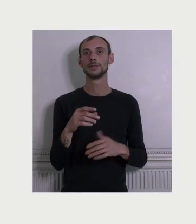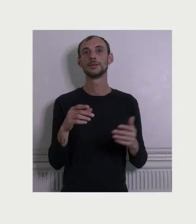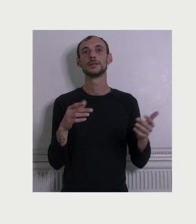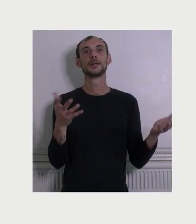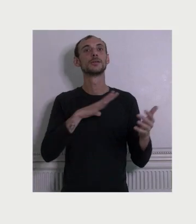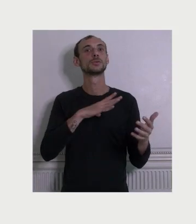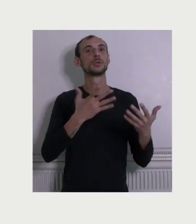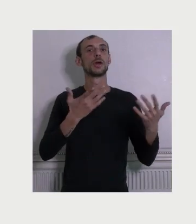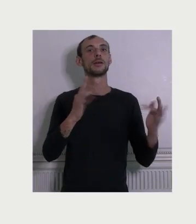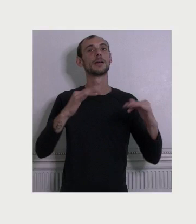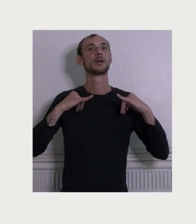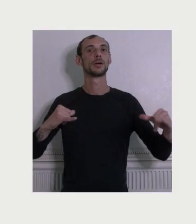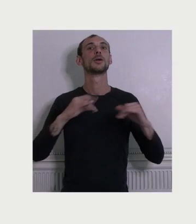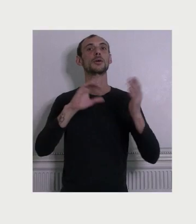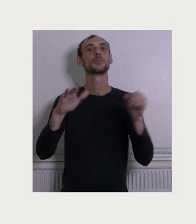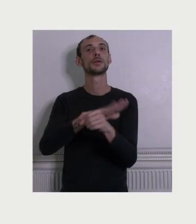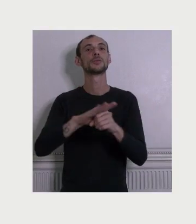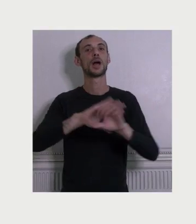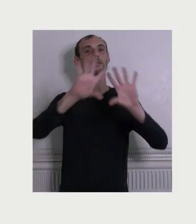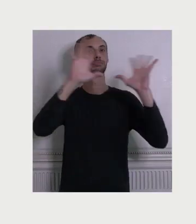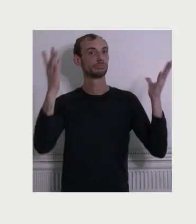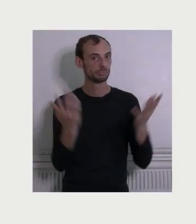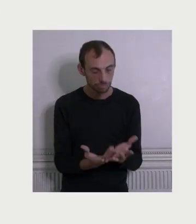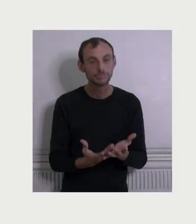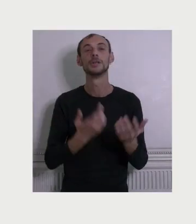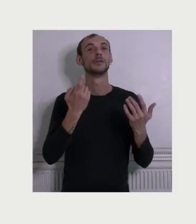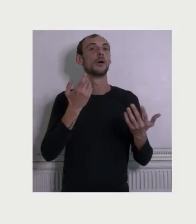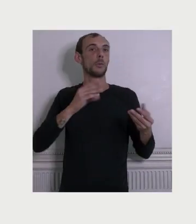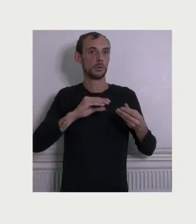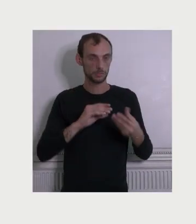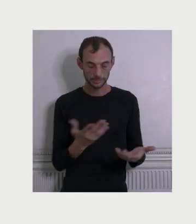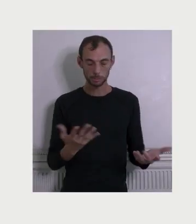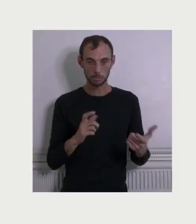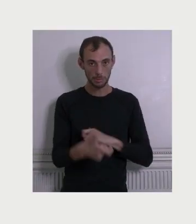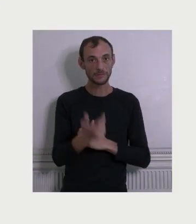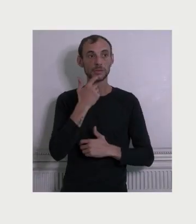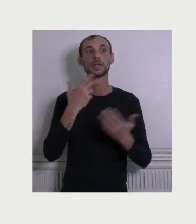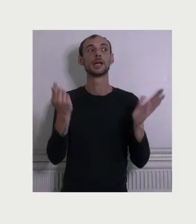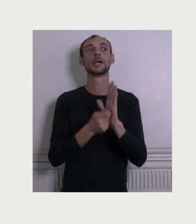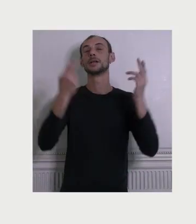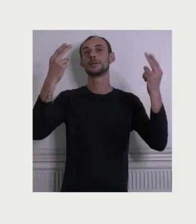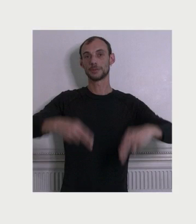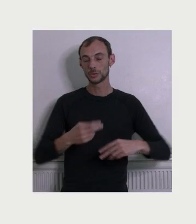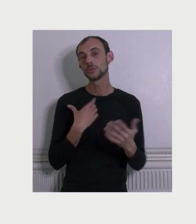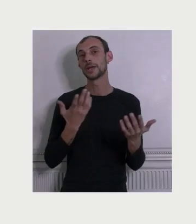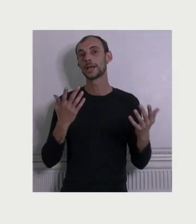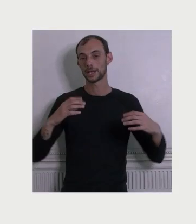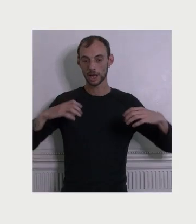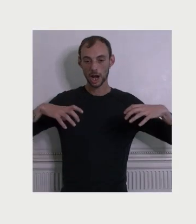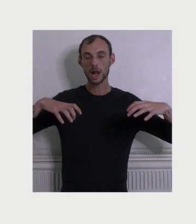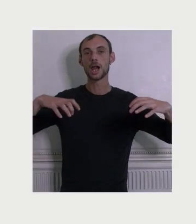CM2. Et vous le savez, avec Patrick Duarte, nous avons décidé de l'étendre à l'ensemble des élèves du CP au CM2.